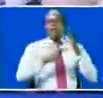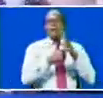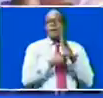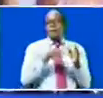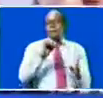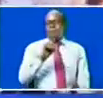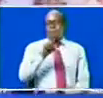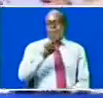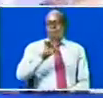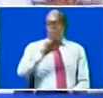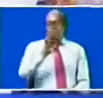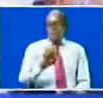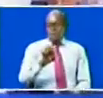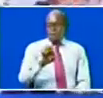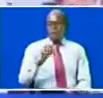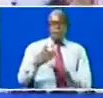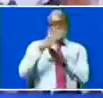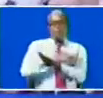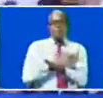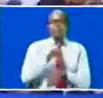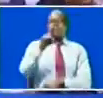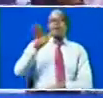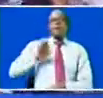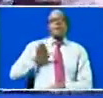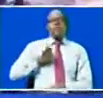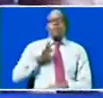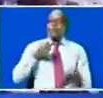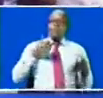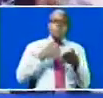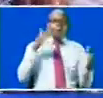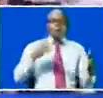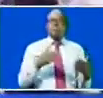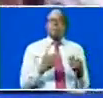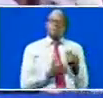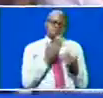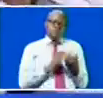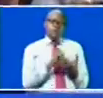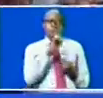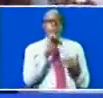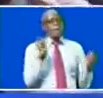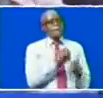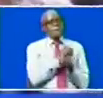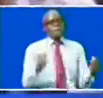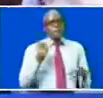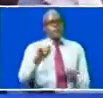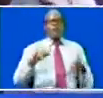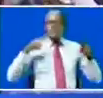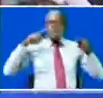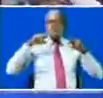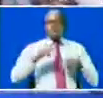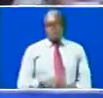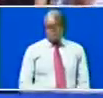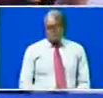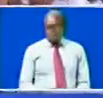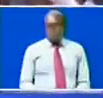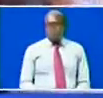mwa jiji la Nairobi, ambapo kulitokea kisa cha mwanamke mmoja kukatazwa kumnyonyesha mwanawe nje ya mgahawa huo.